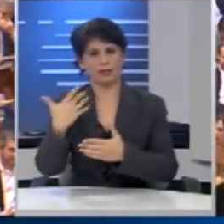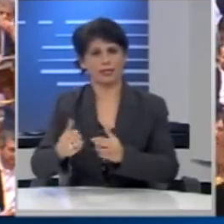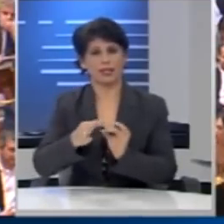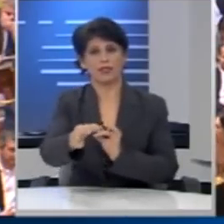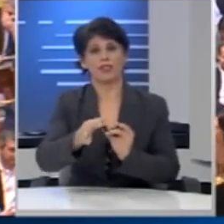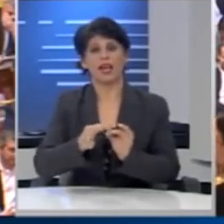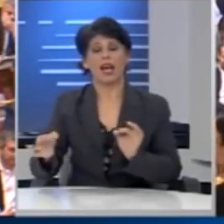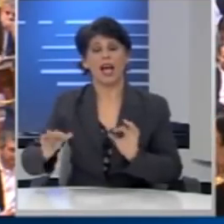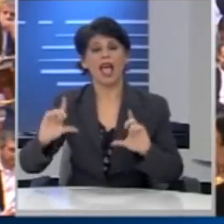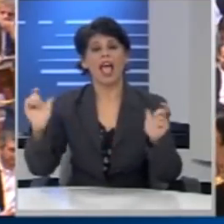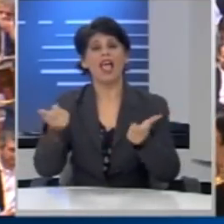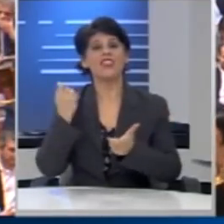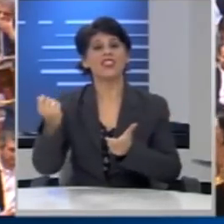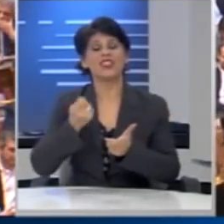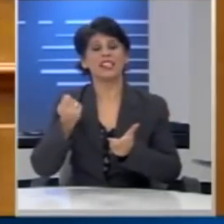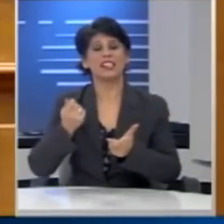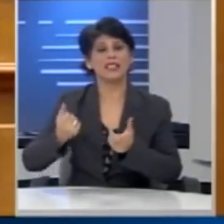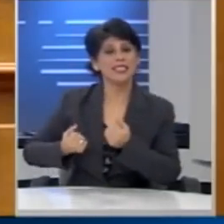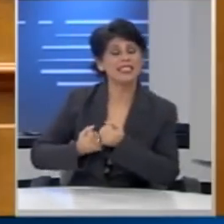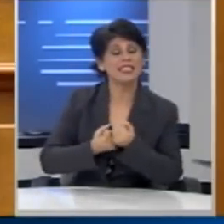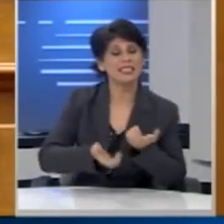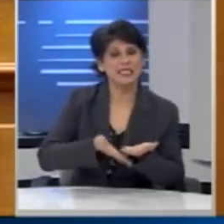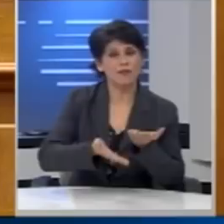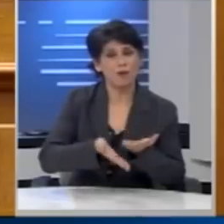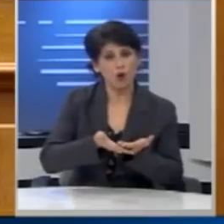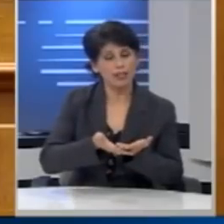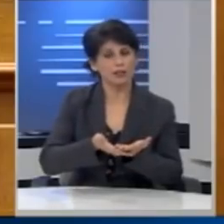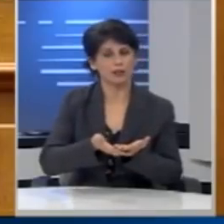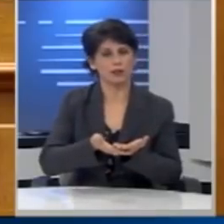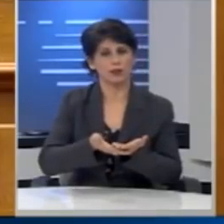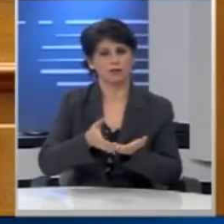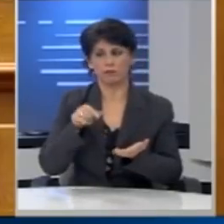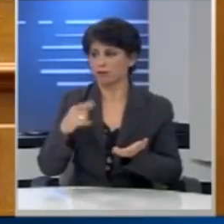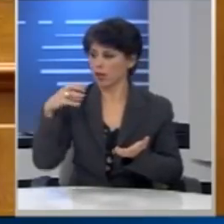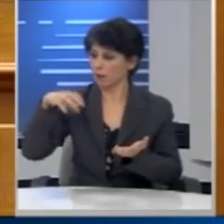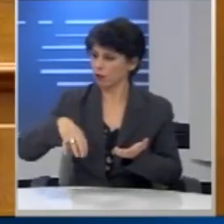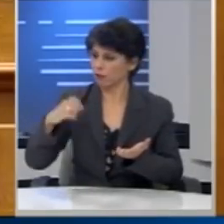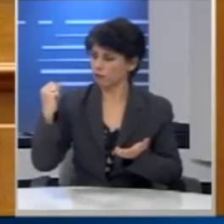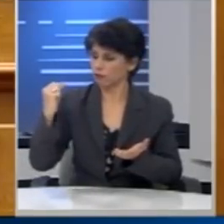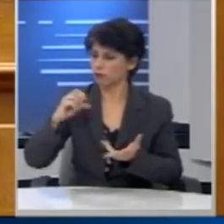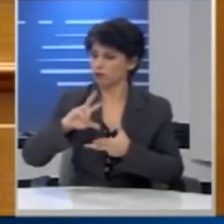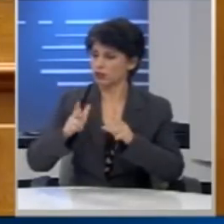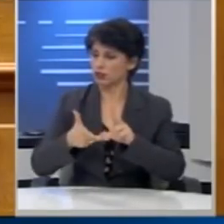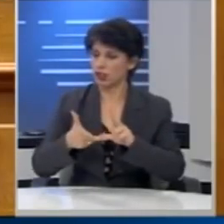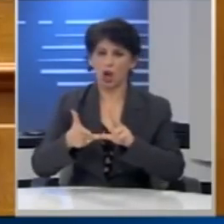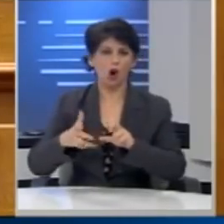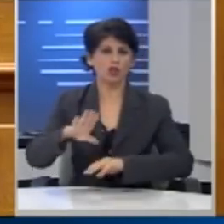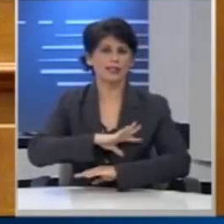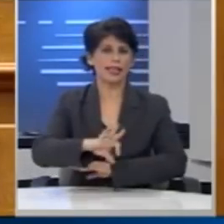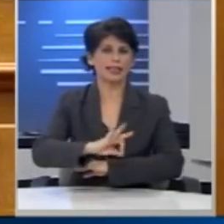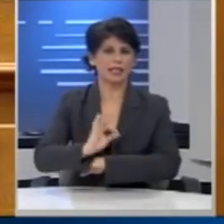μια διάσταση εθνικής συμβολής σε μια συγκυρία έντονης γεωστρατηγικής